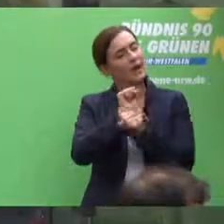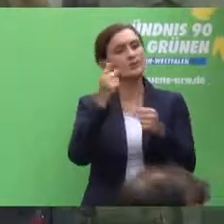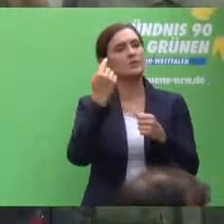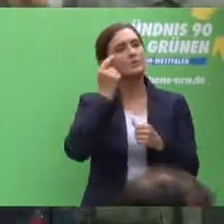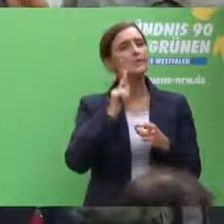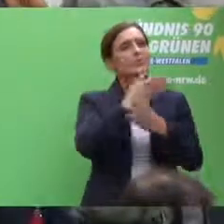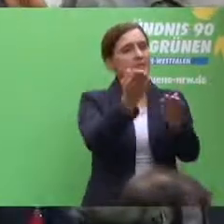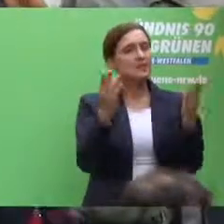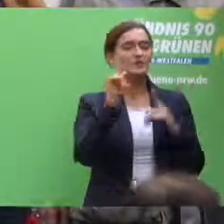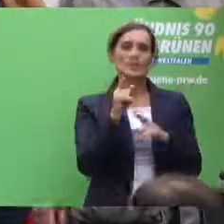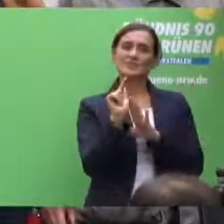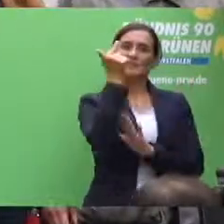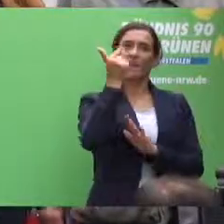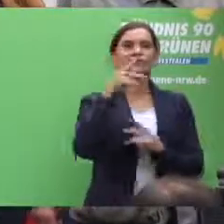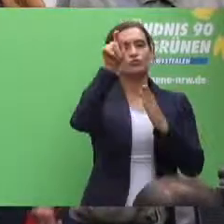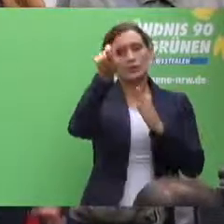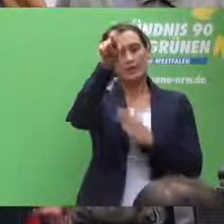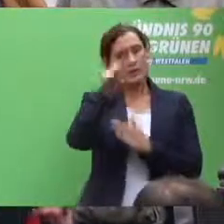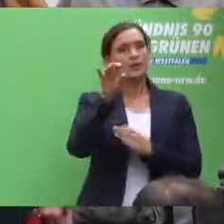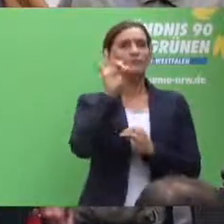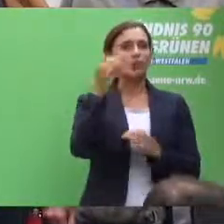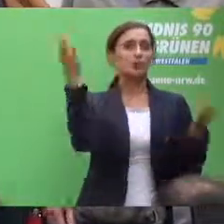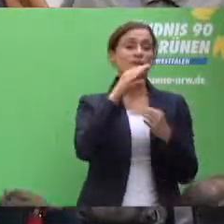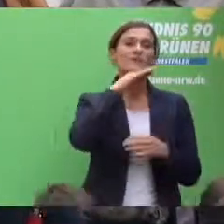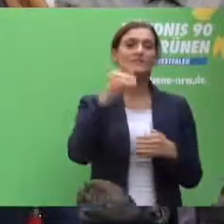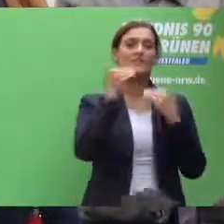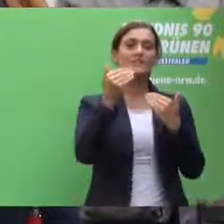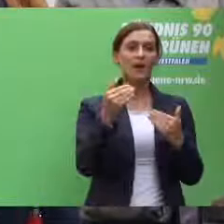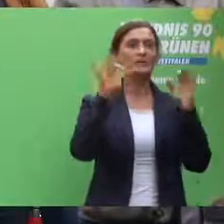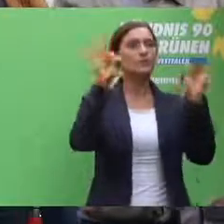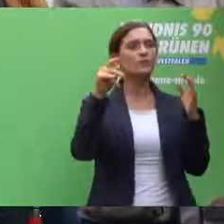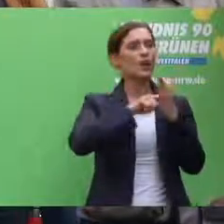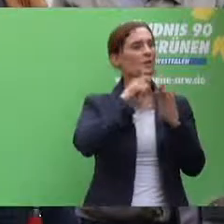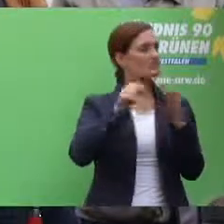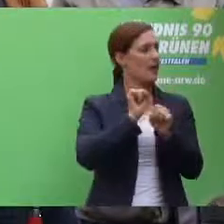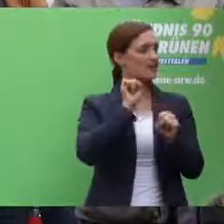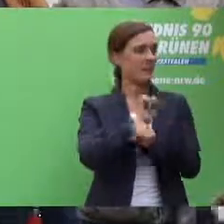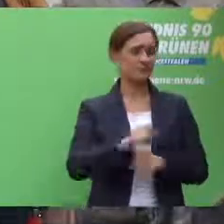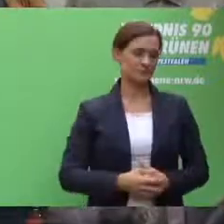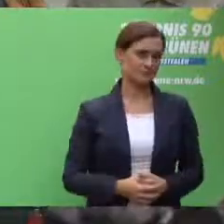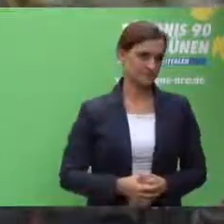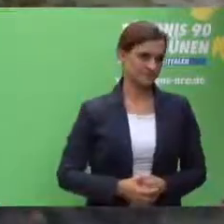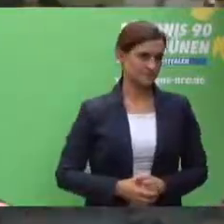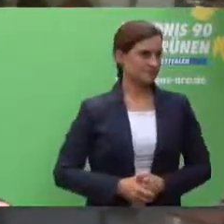mindestens mit Ihrer Zweitstimme wählen Sie die Grünen. Vielen Dank und auf in den Wahlkampf in die letzten 72 Stunden.